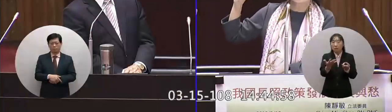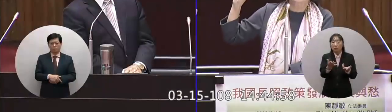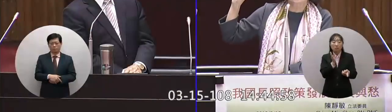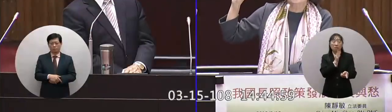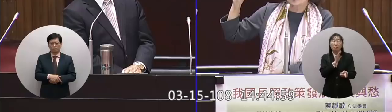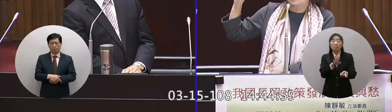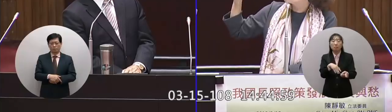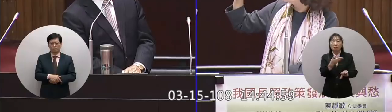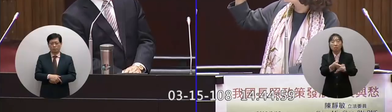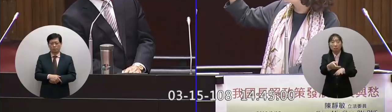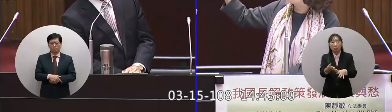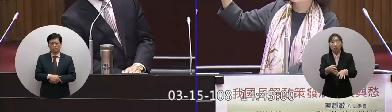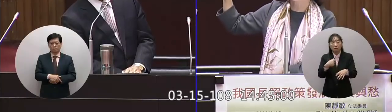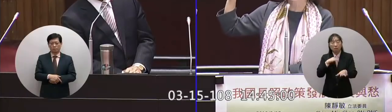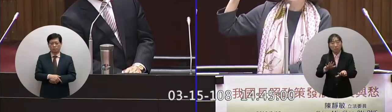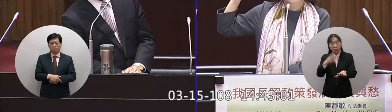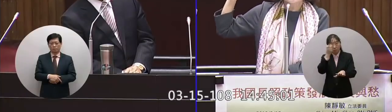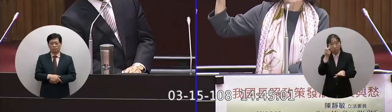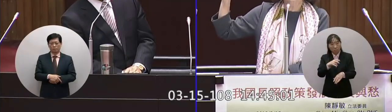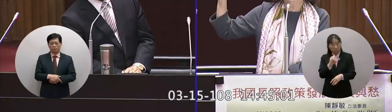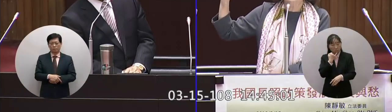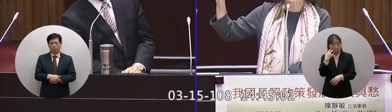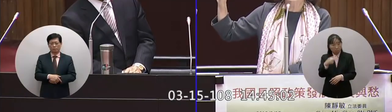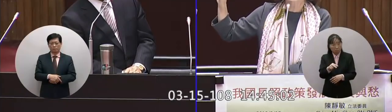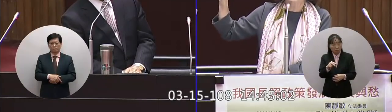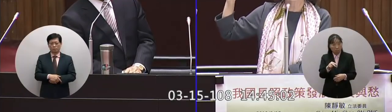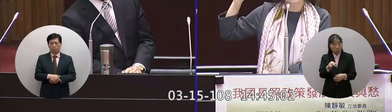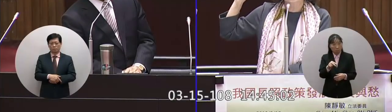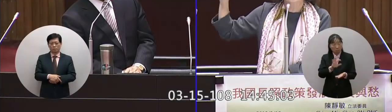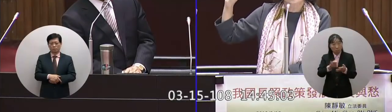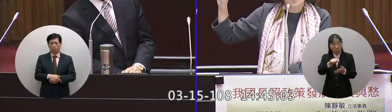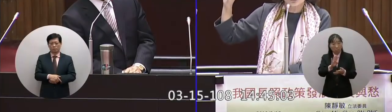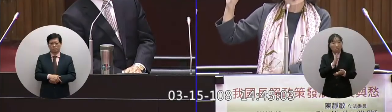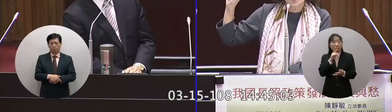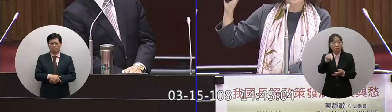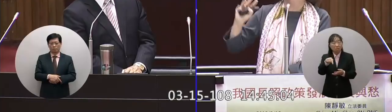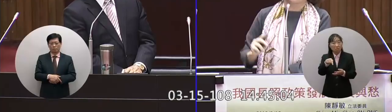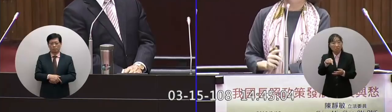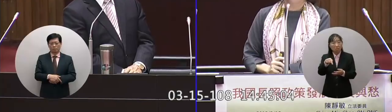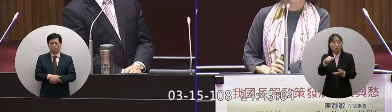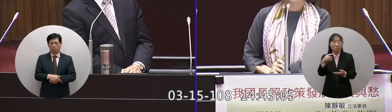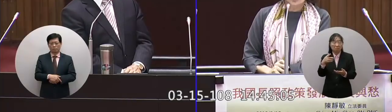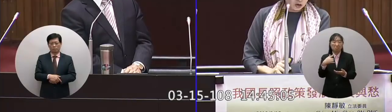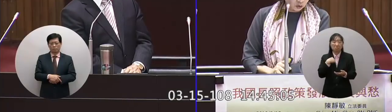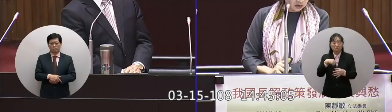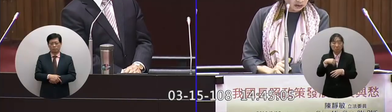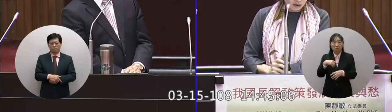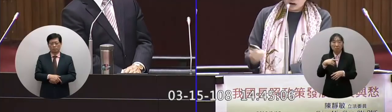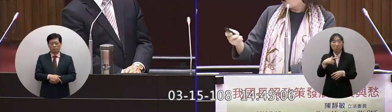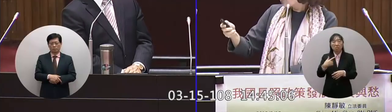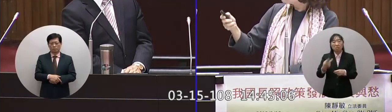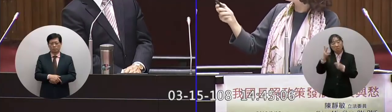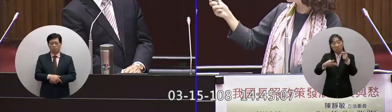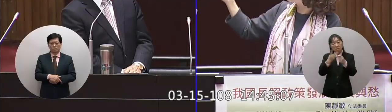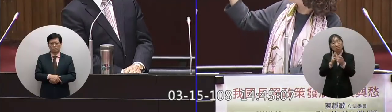说我们还能够做什么哈。可是对不起，这个良善的政策要到最快后年 才能够做得